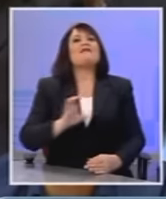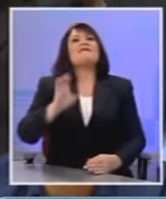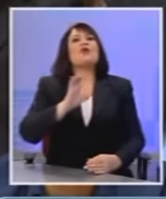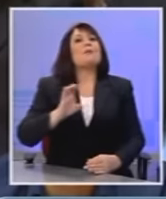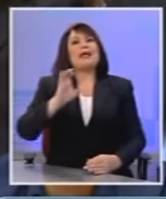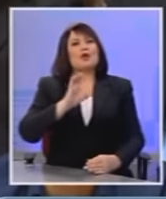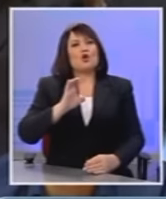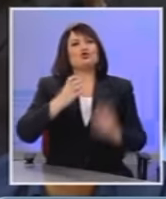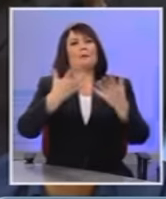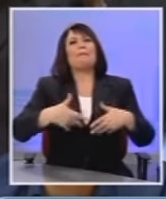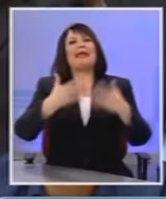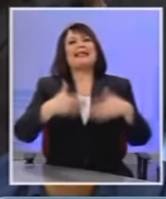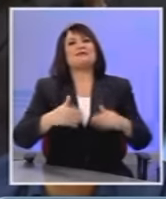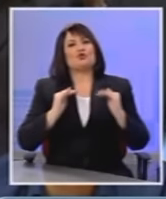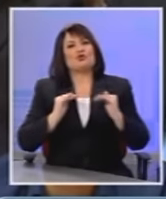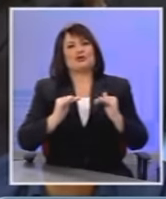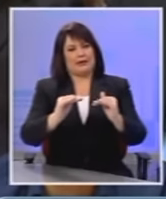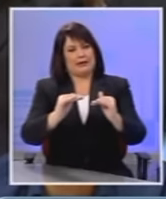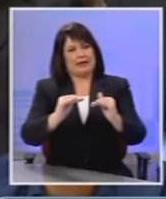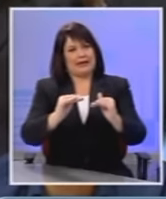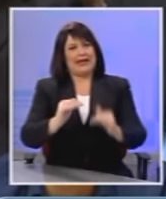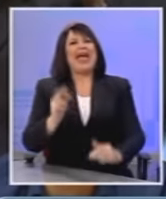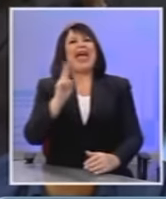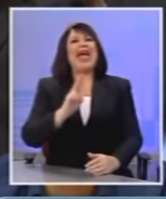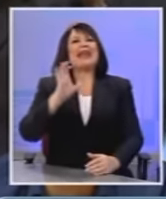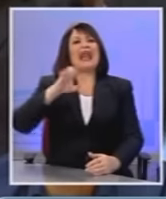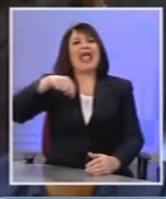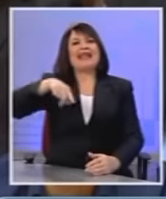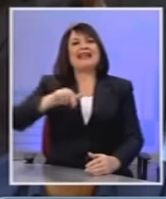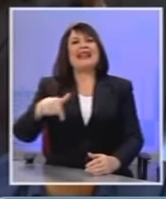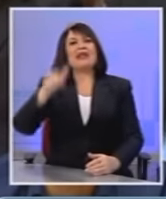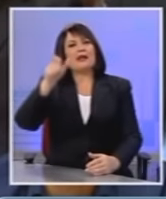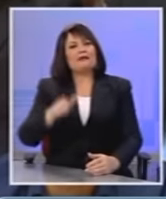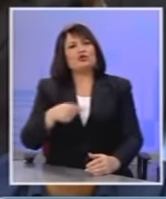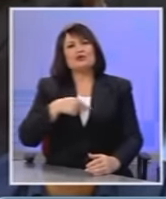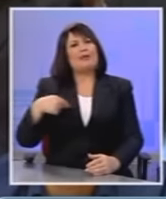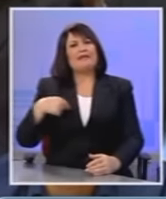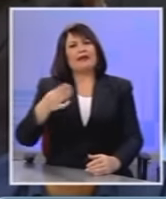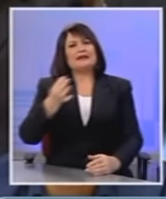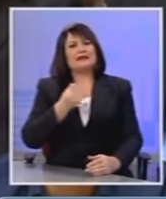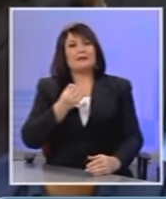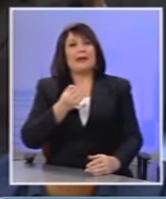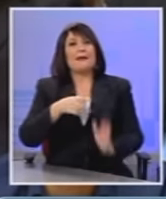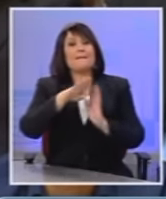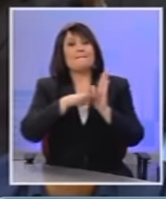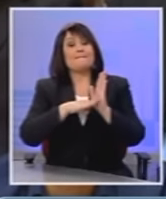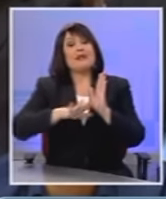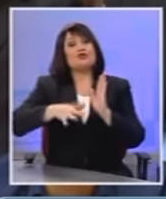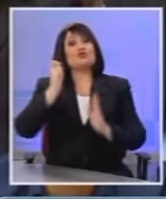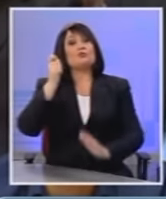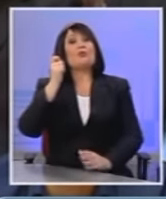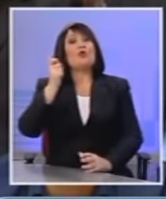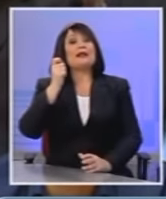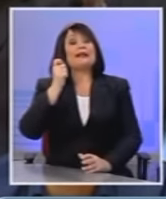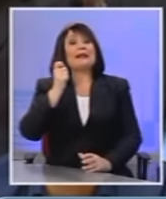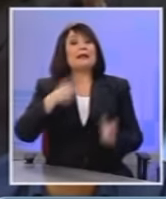ESM, του κυρίου Κλάους Ρέγκλι, ο οποίος λέει: «Με όρους πολιτικής πιθανώς θα